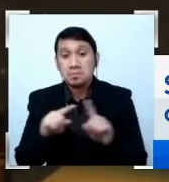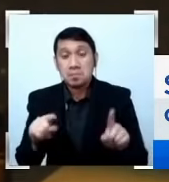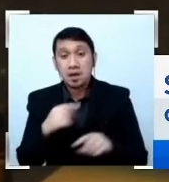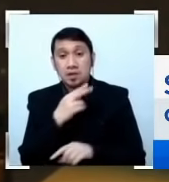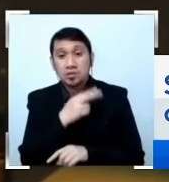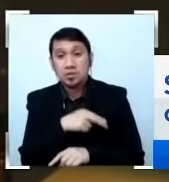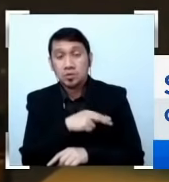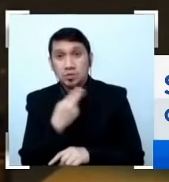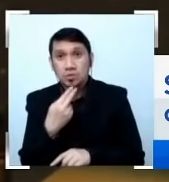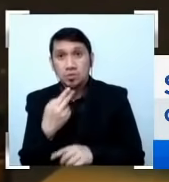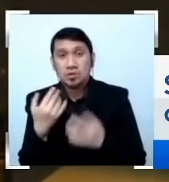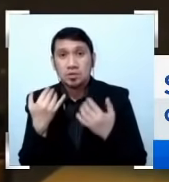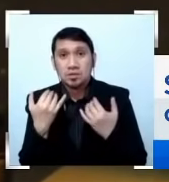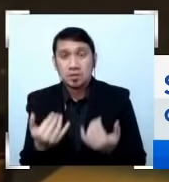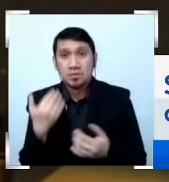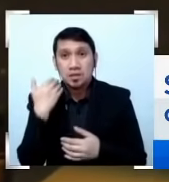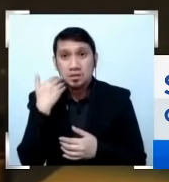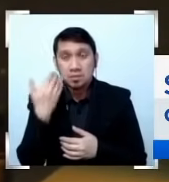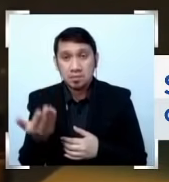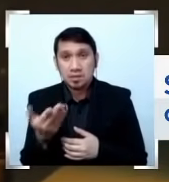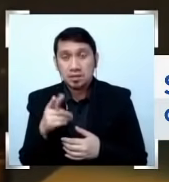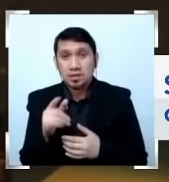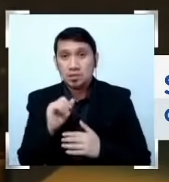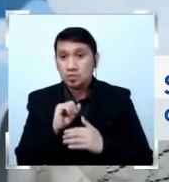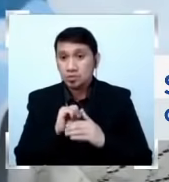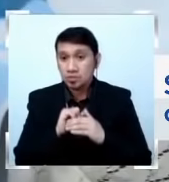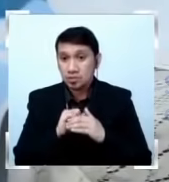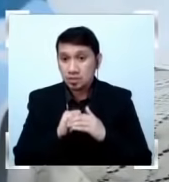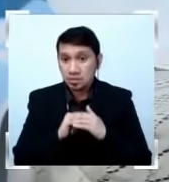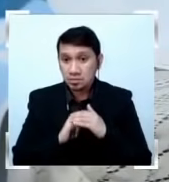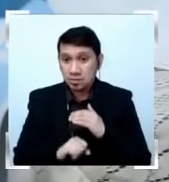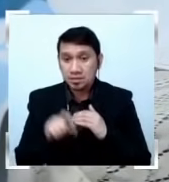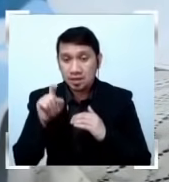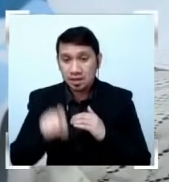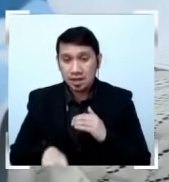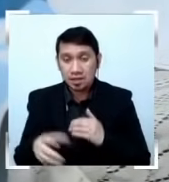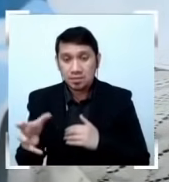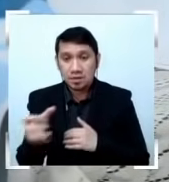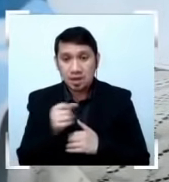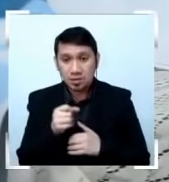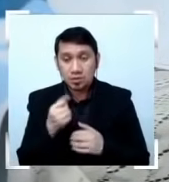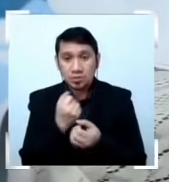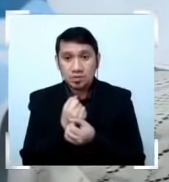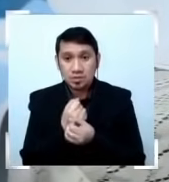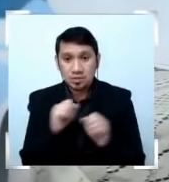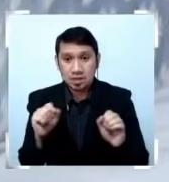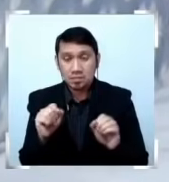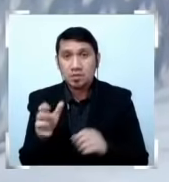ito o namatay habang ipinagbubuntis, kaya kailangan mailabas para masagip ang ina.